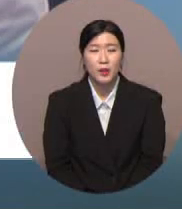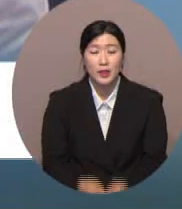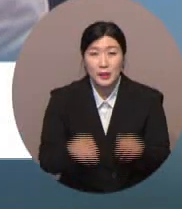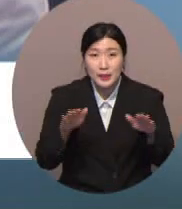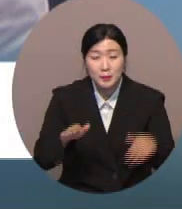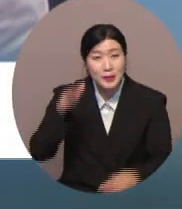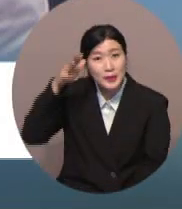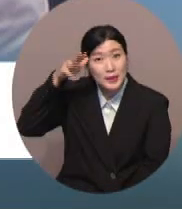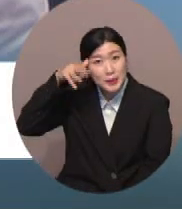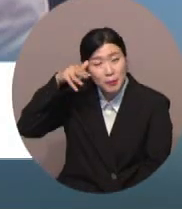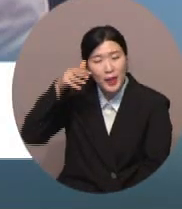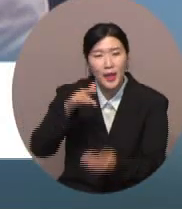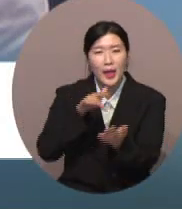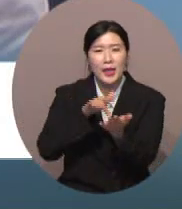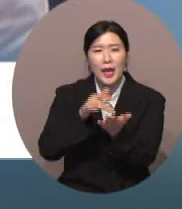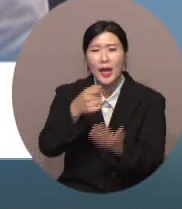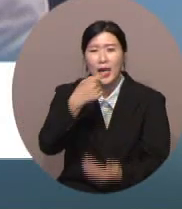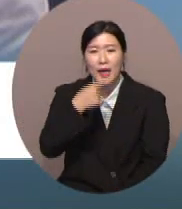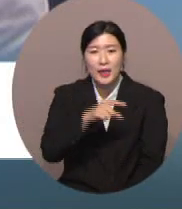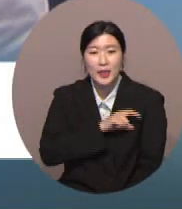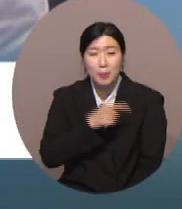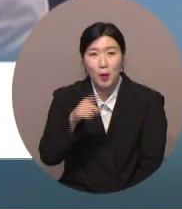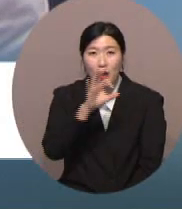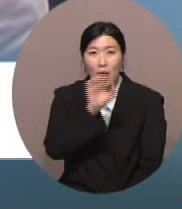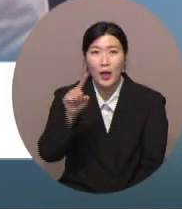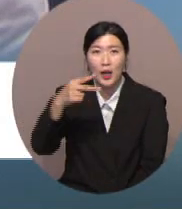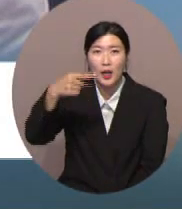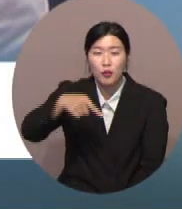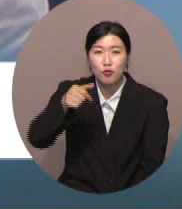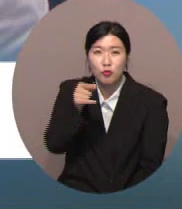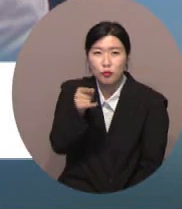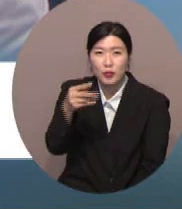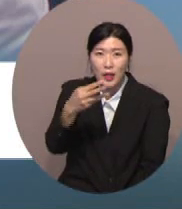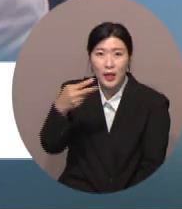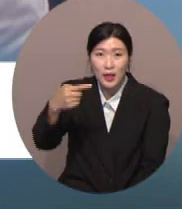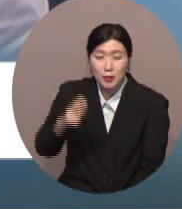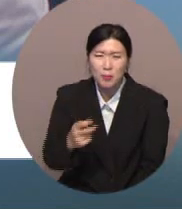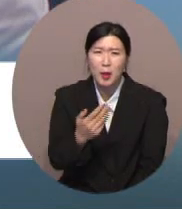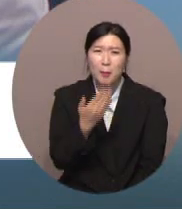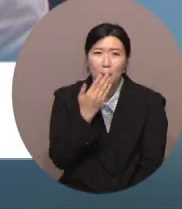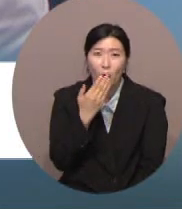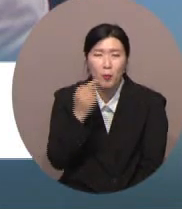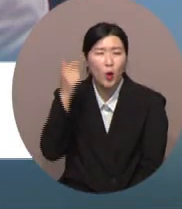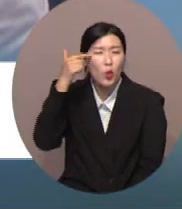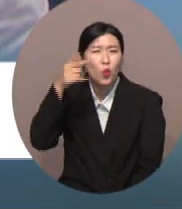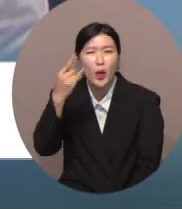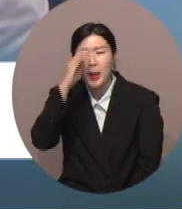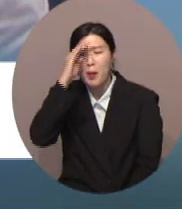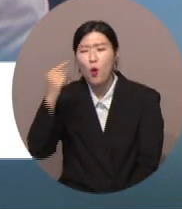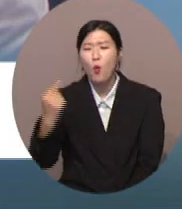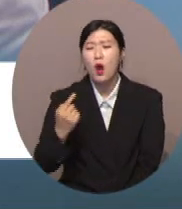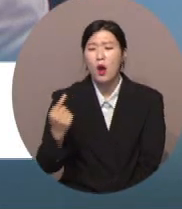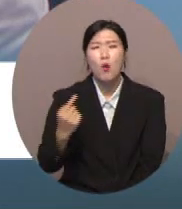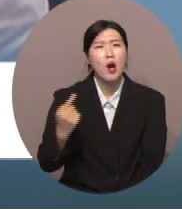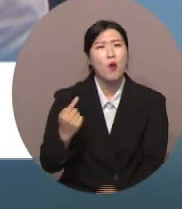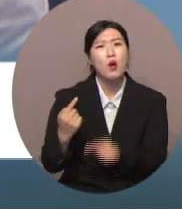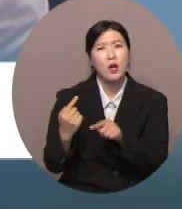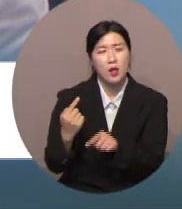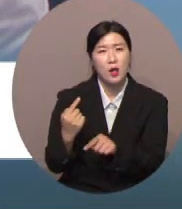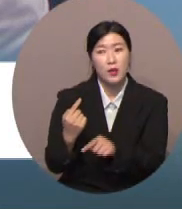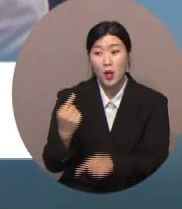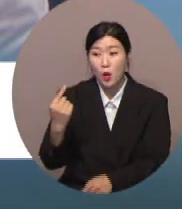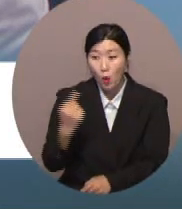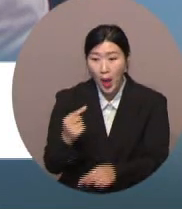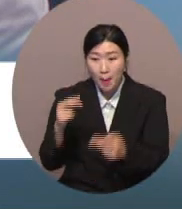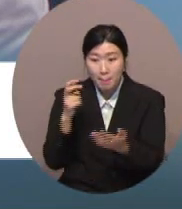현재 알츠하이머병의 유일한 치료제인 아도 헬렌은 내추럴 같은 심각한 부작용이 문제 였는데요 이런 부작용을